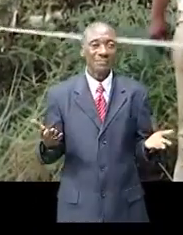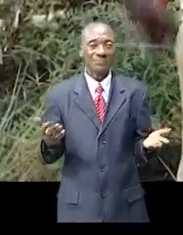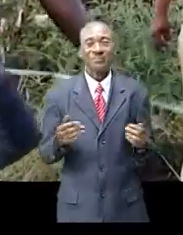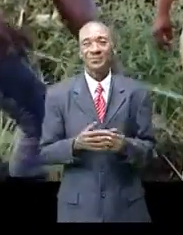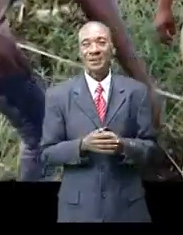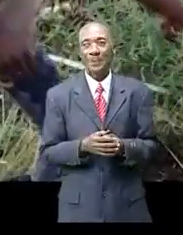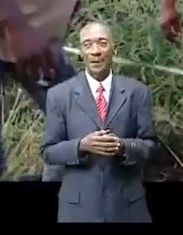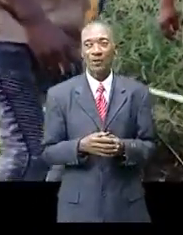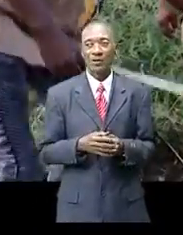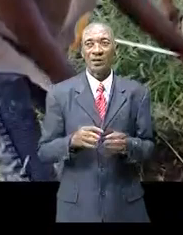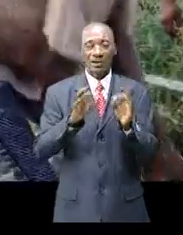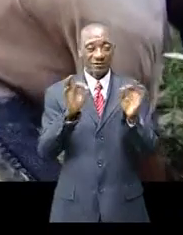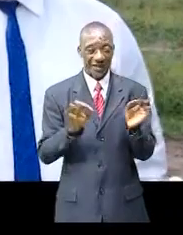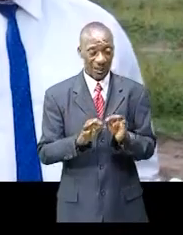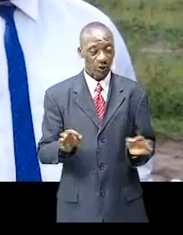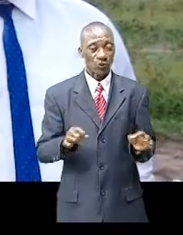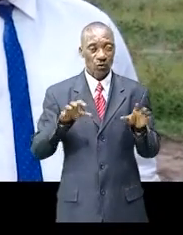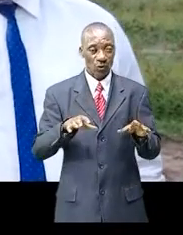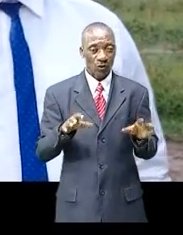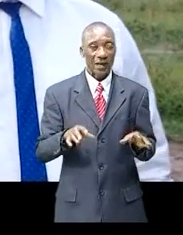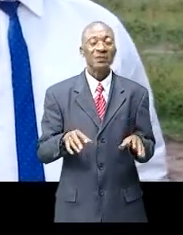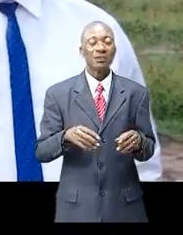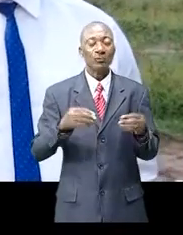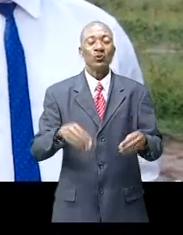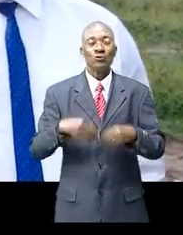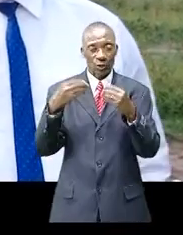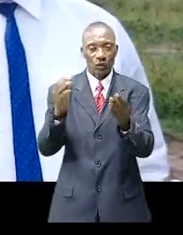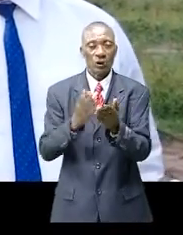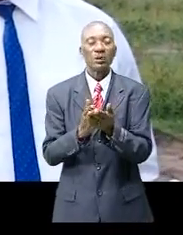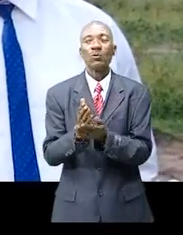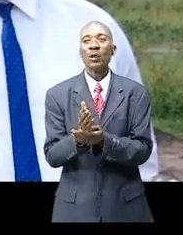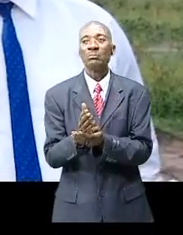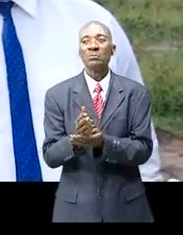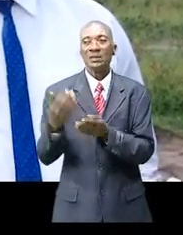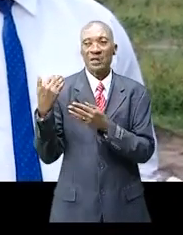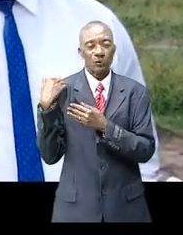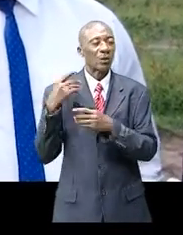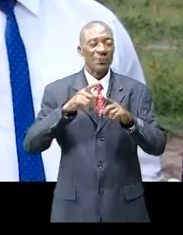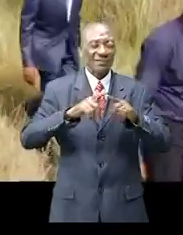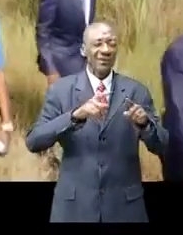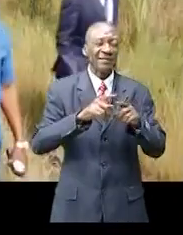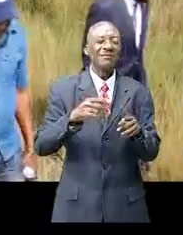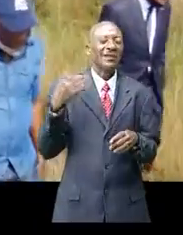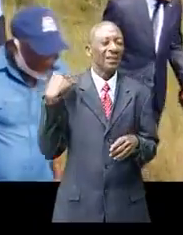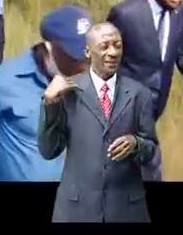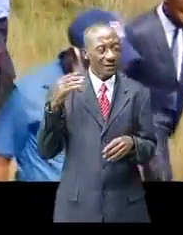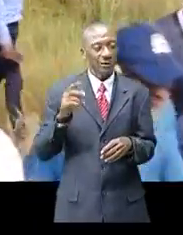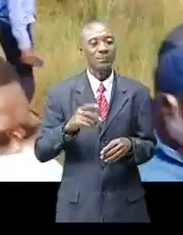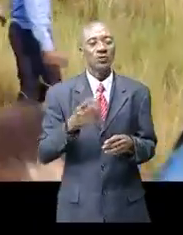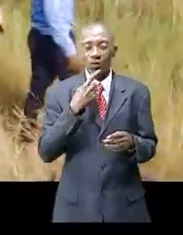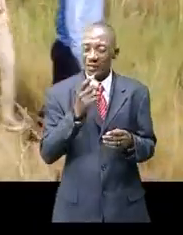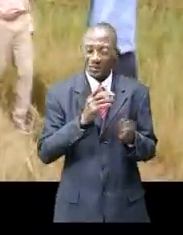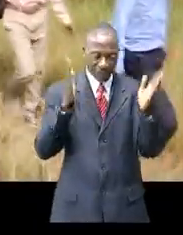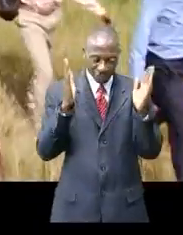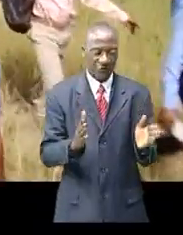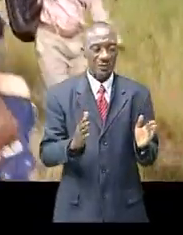la FECOFA a été rétablie dans ce droit en présence des responsables de tous les services étatiques. Cette descente a remonté à la surface